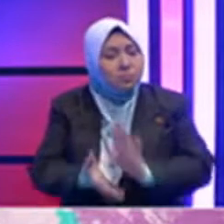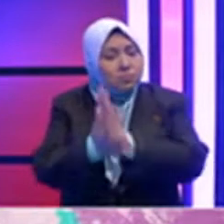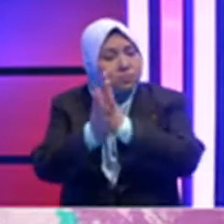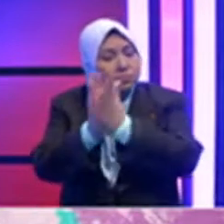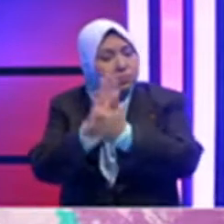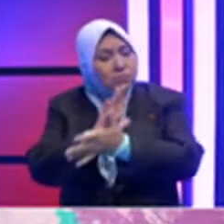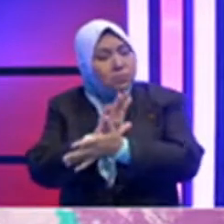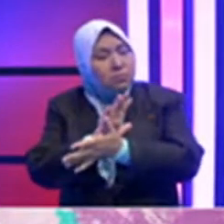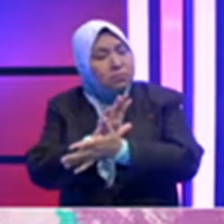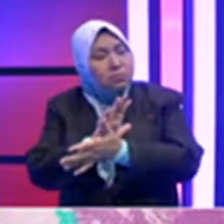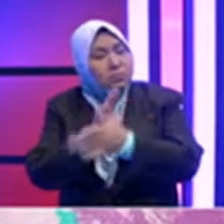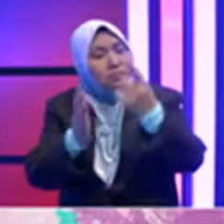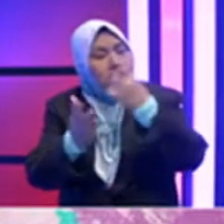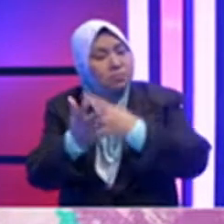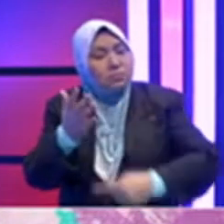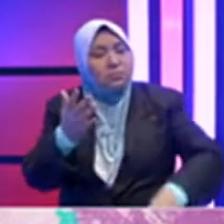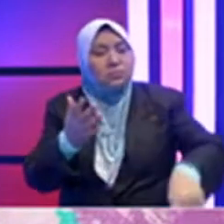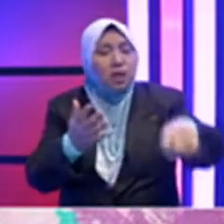فلما